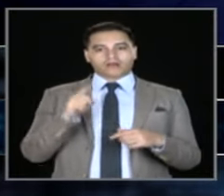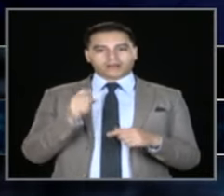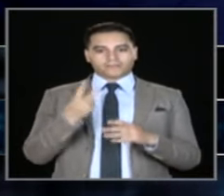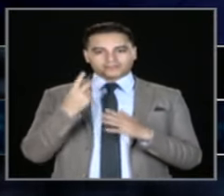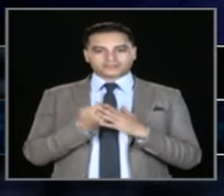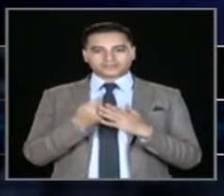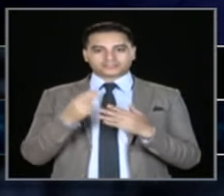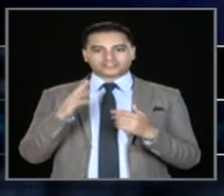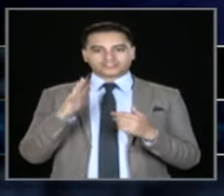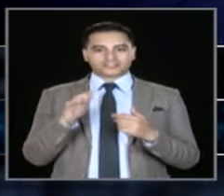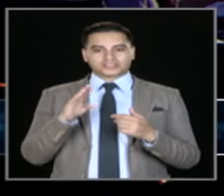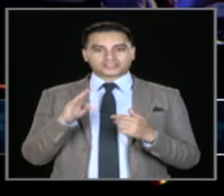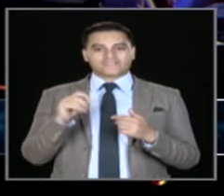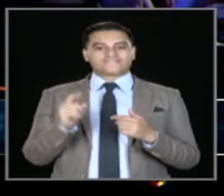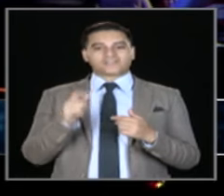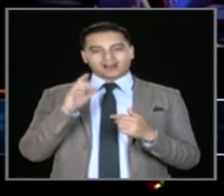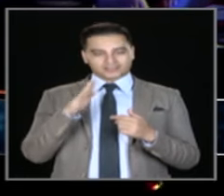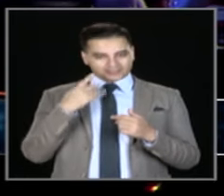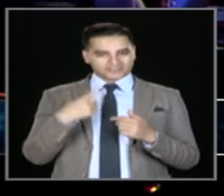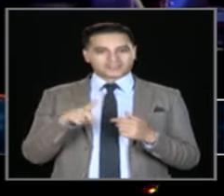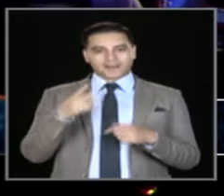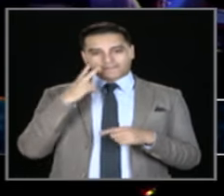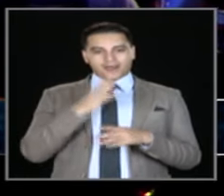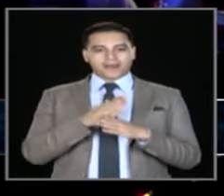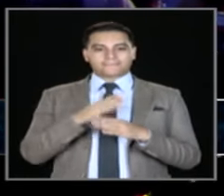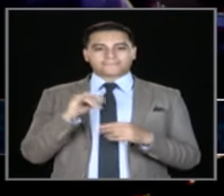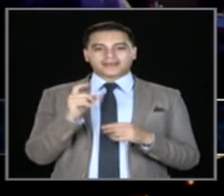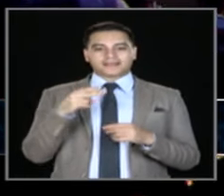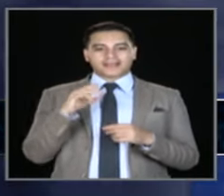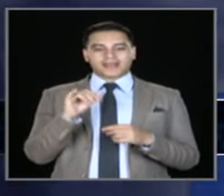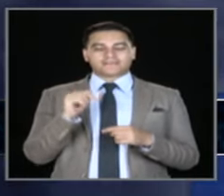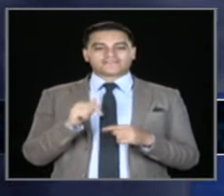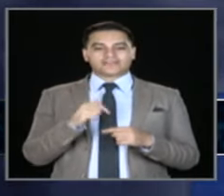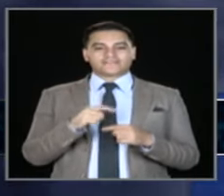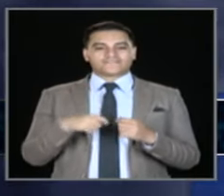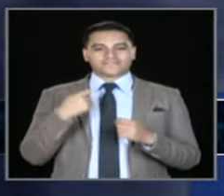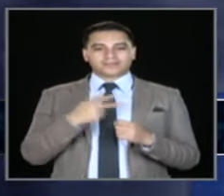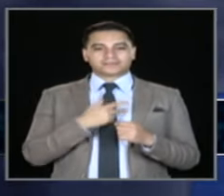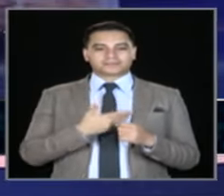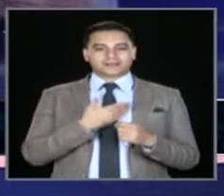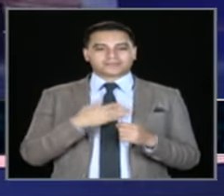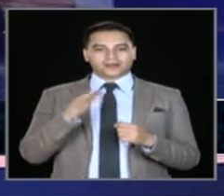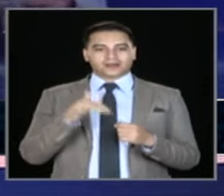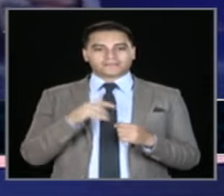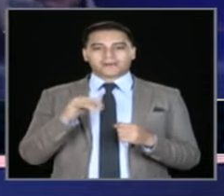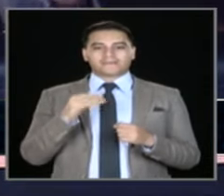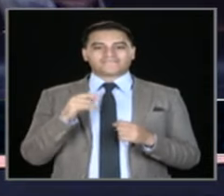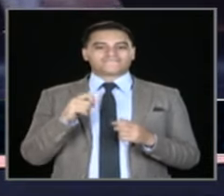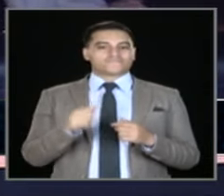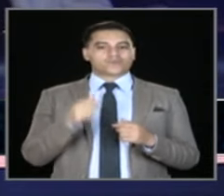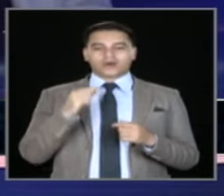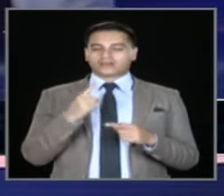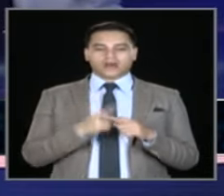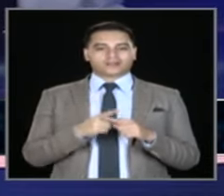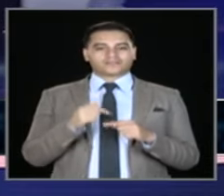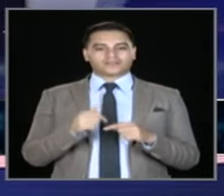تشيكي في من هو رانس كافكا صح من قام بدور منعم في فيلم اسماعيليه رايح جاي محمد فؤاد غلط ما هو العدد